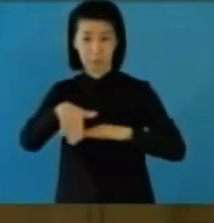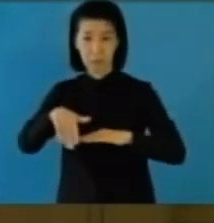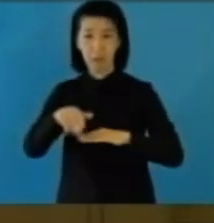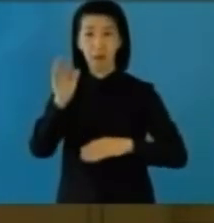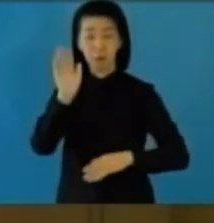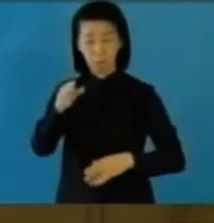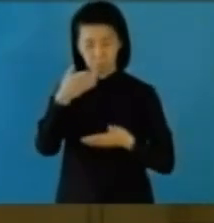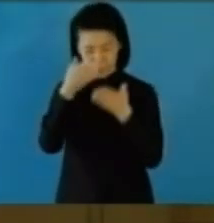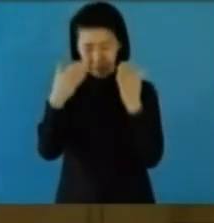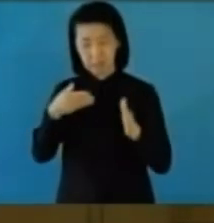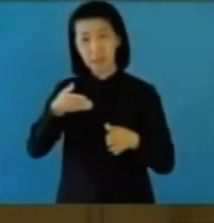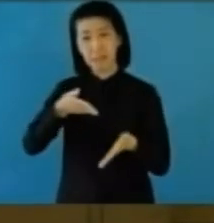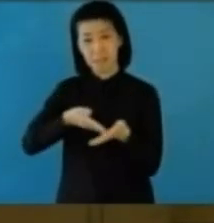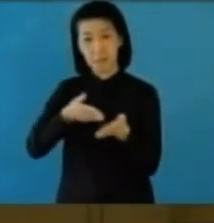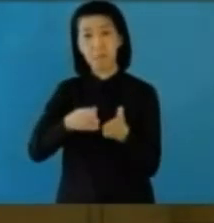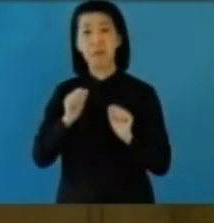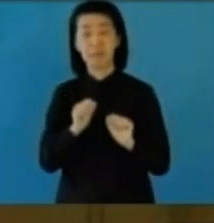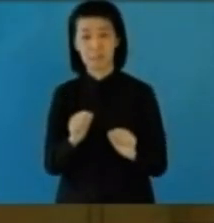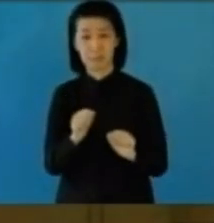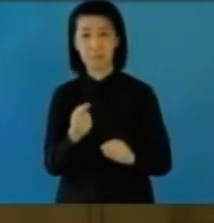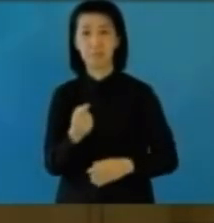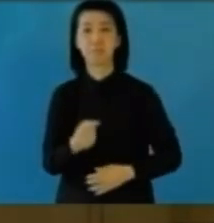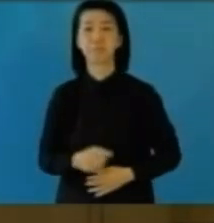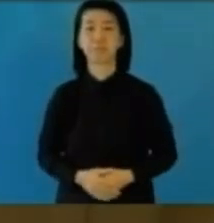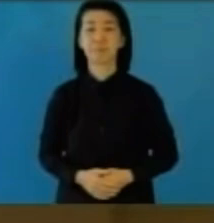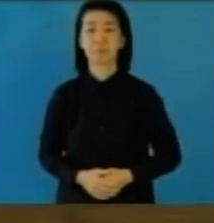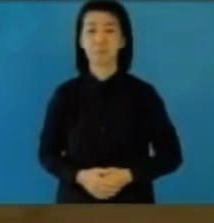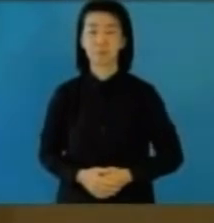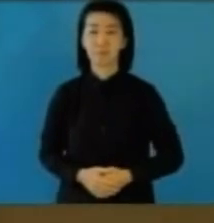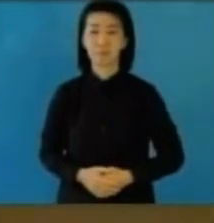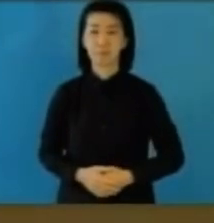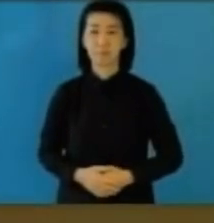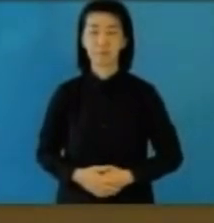っていくものと考えております。